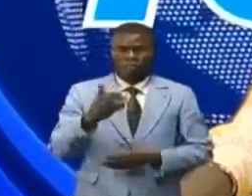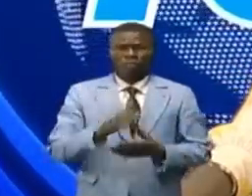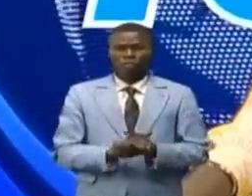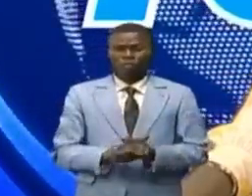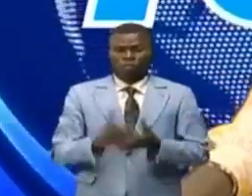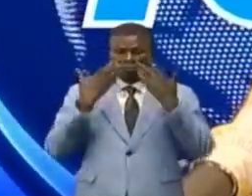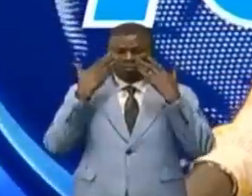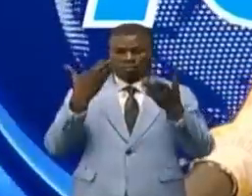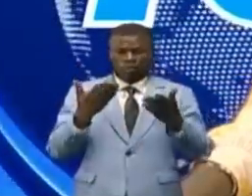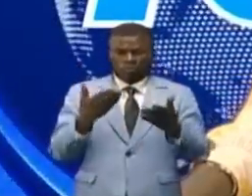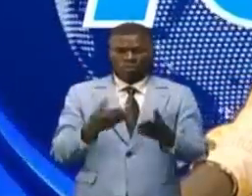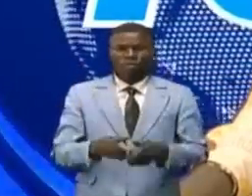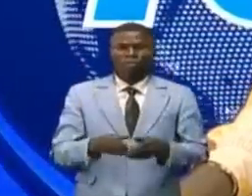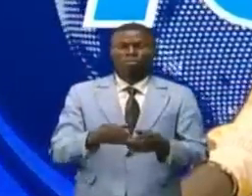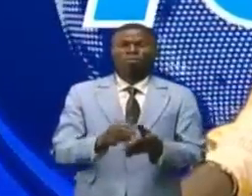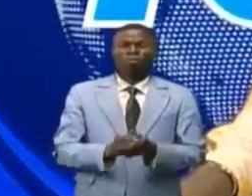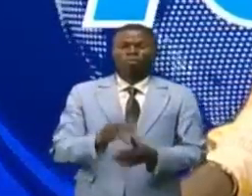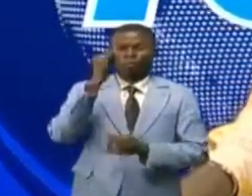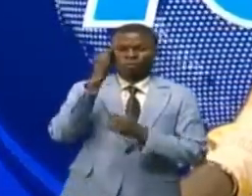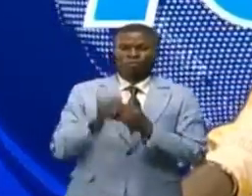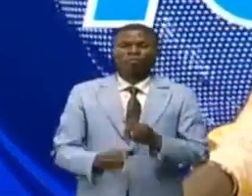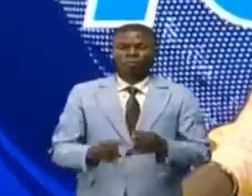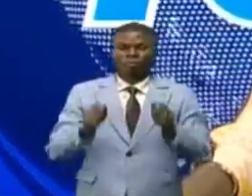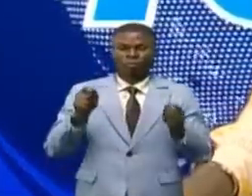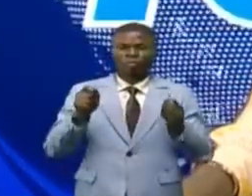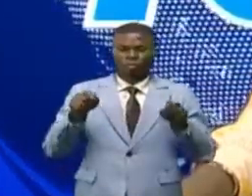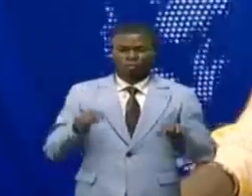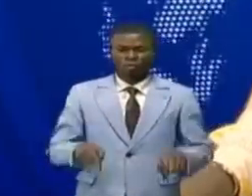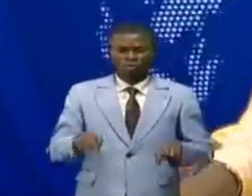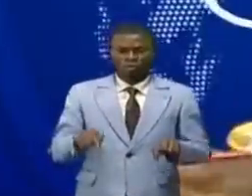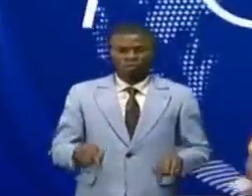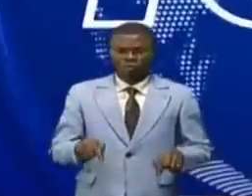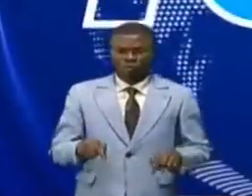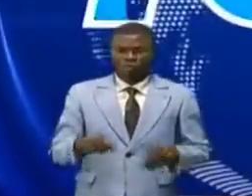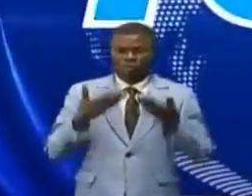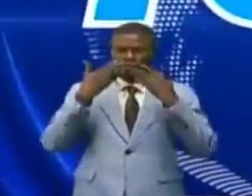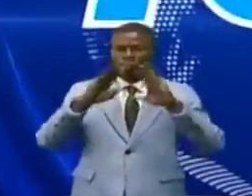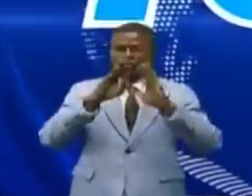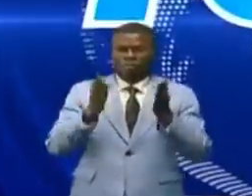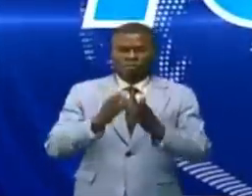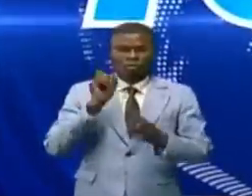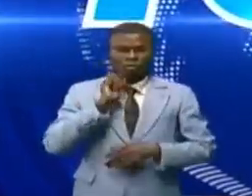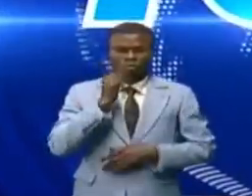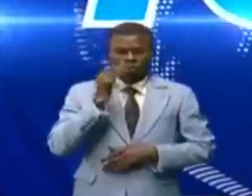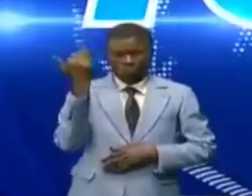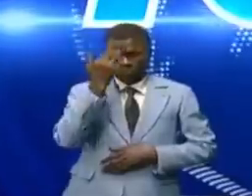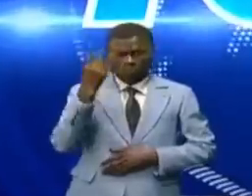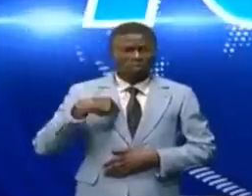voilà c'est par ces notes triste c'est notre triste que nous mettons en point en finale à ce journal